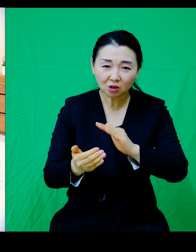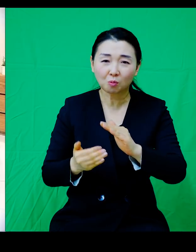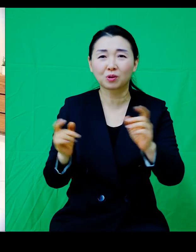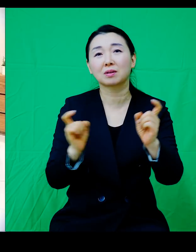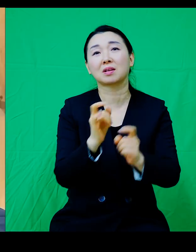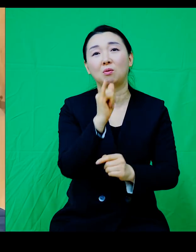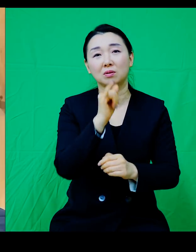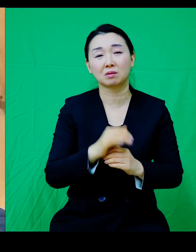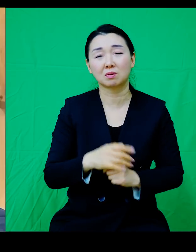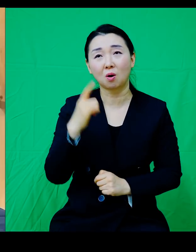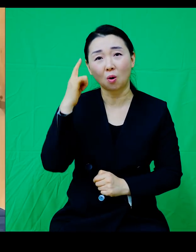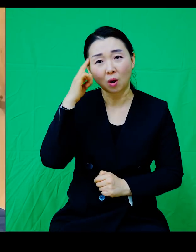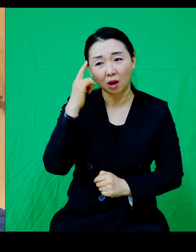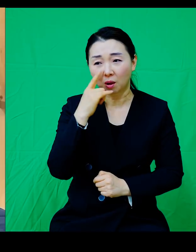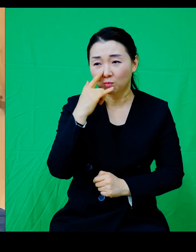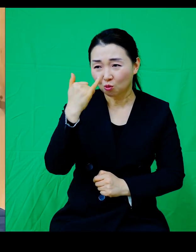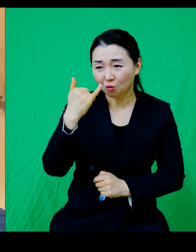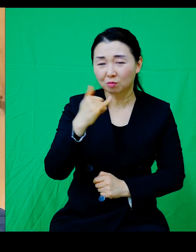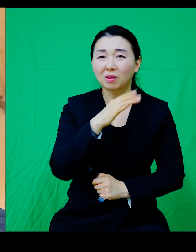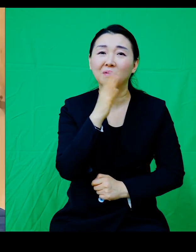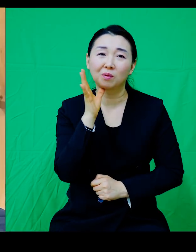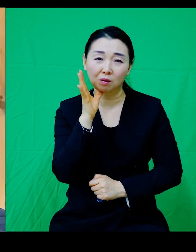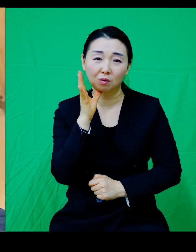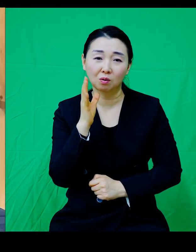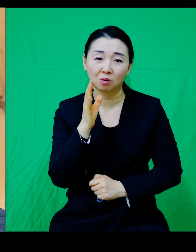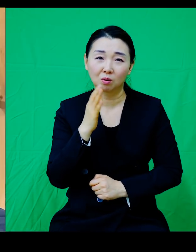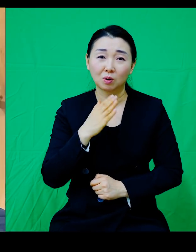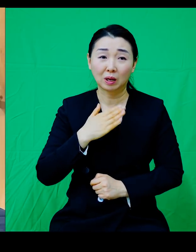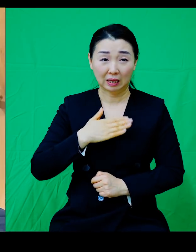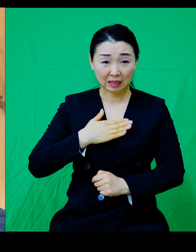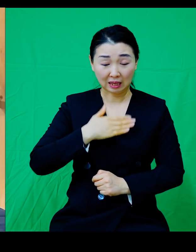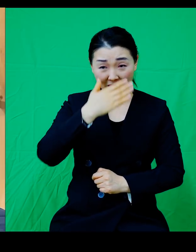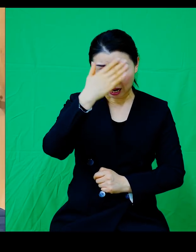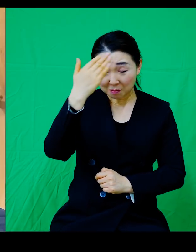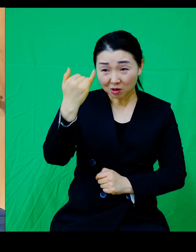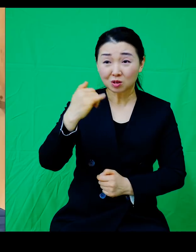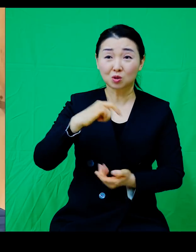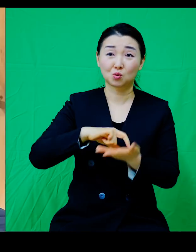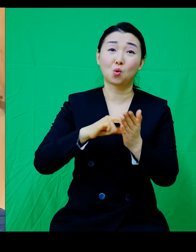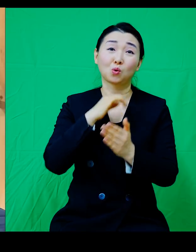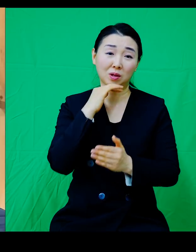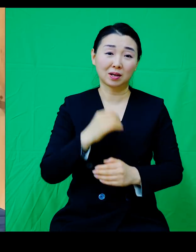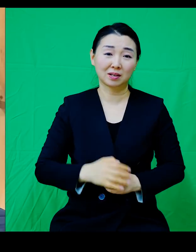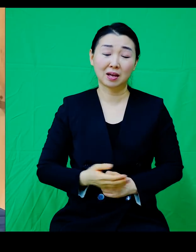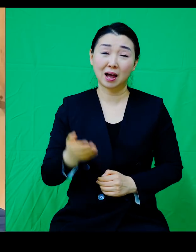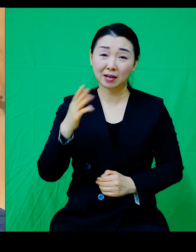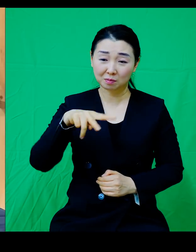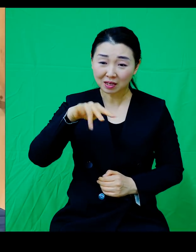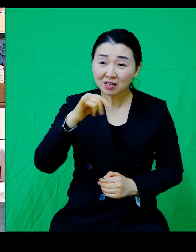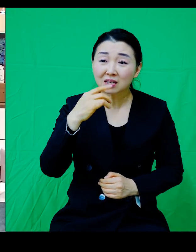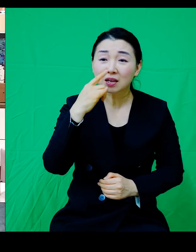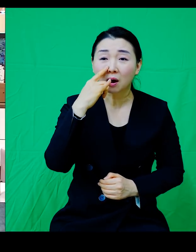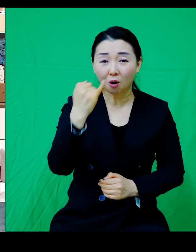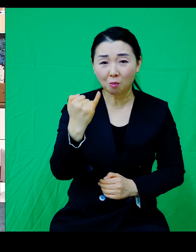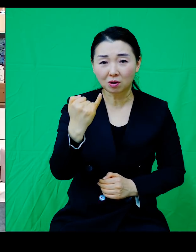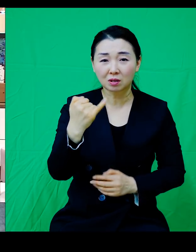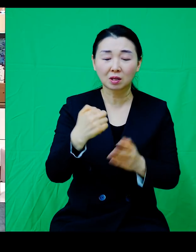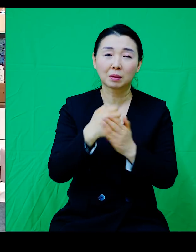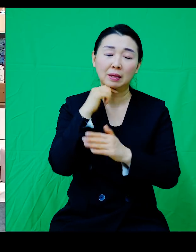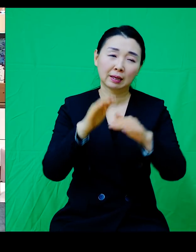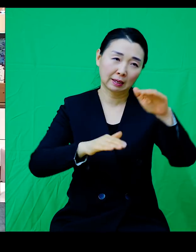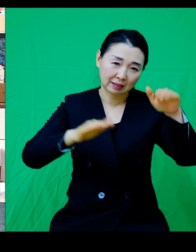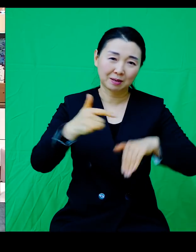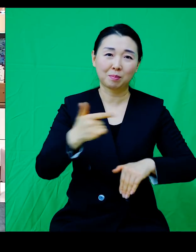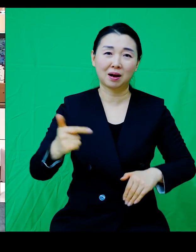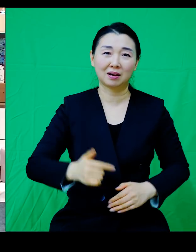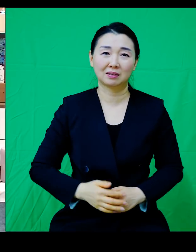싸웠었던 거예요. 이제 부모님이 되게 연로하시고 저의 할머니 뻘이거든요. 네네. 근데 할머니지만 시어머니여서 네네. 세대 차이가